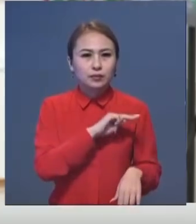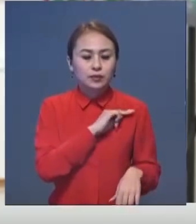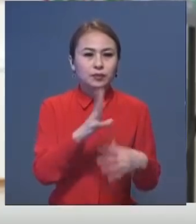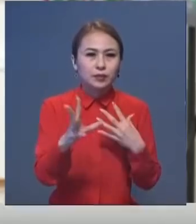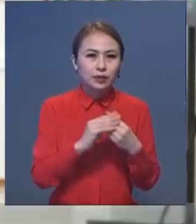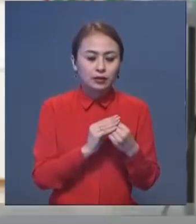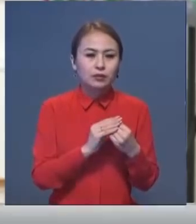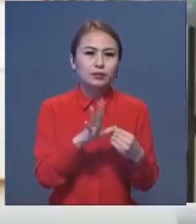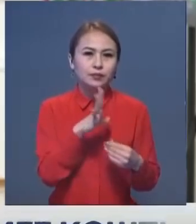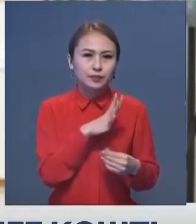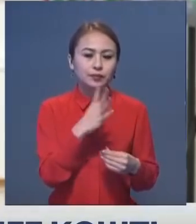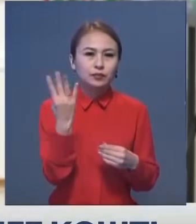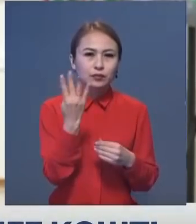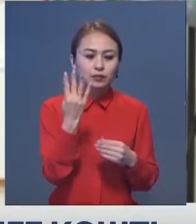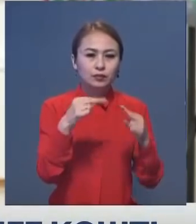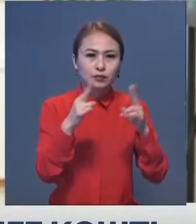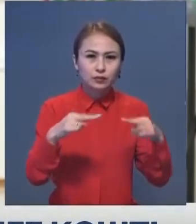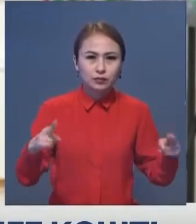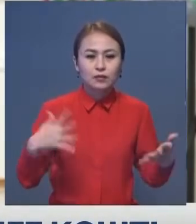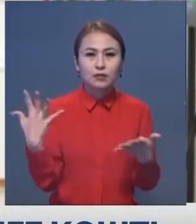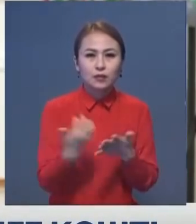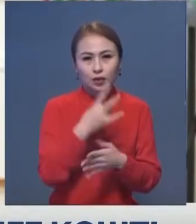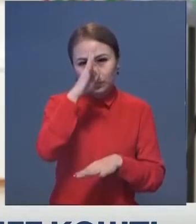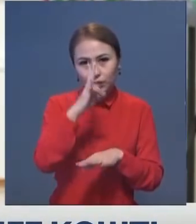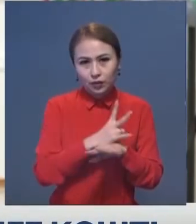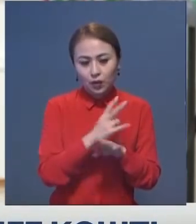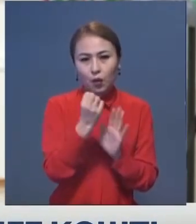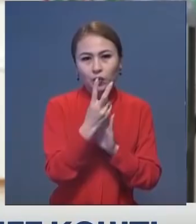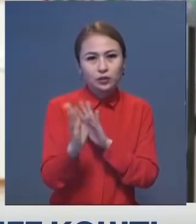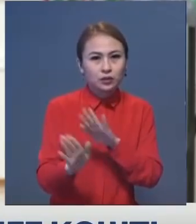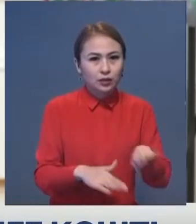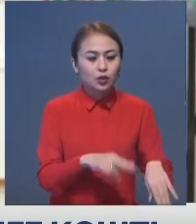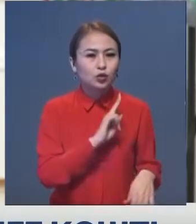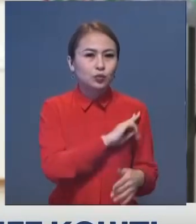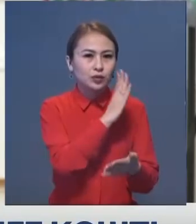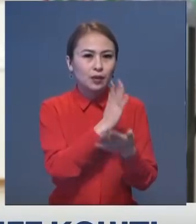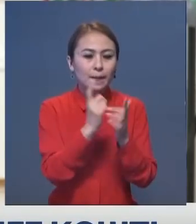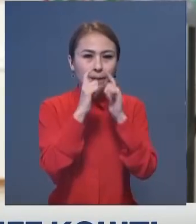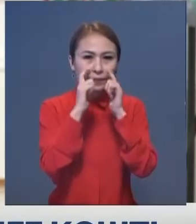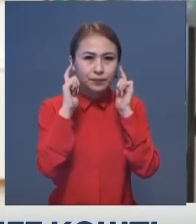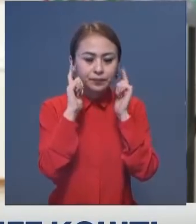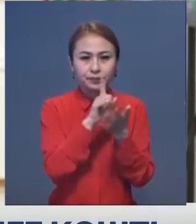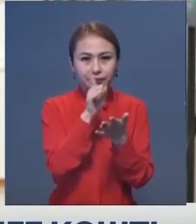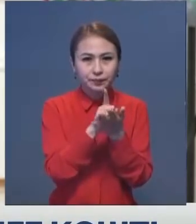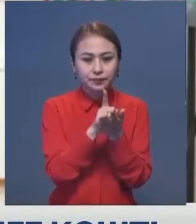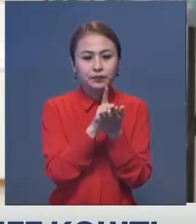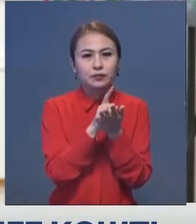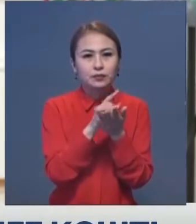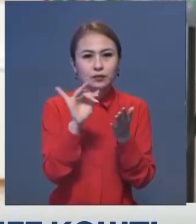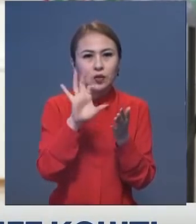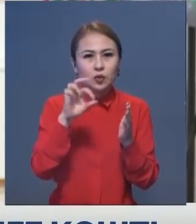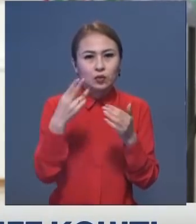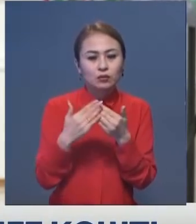бірлесіп 4 нысанды анықтадық. Олар түнгі 12 деген жұмыс істеді. Масочный режим және